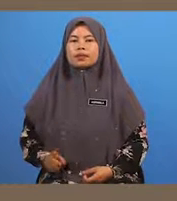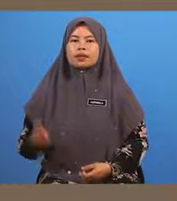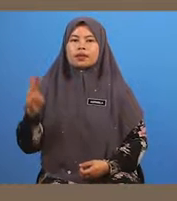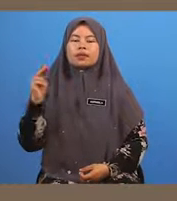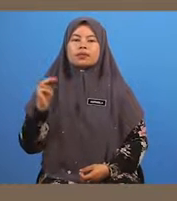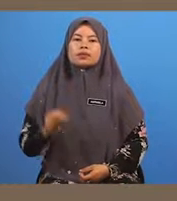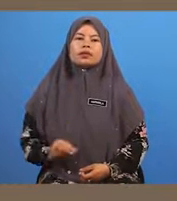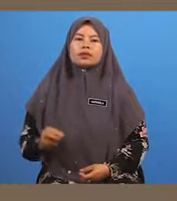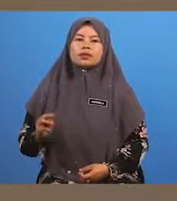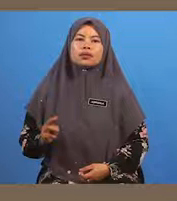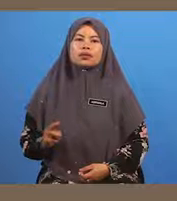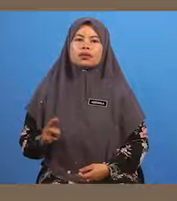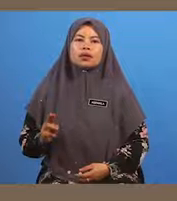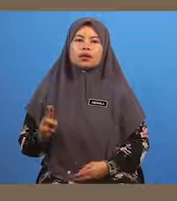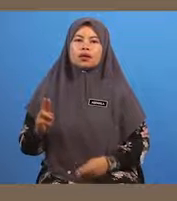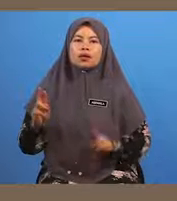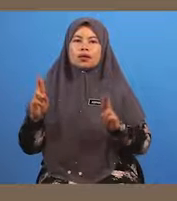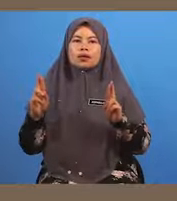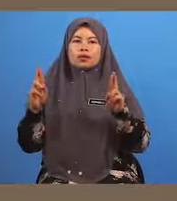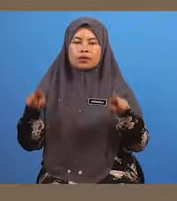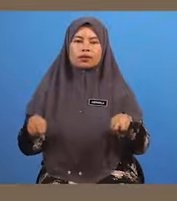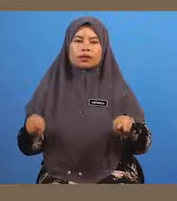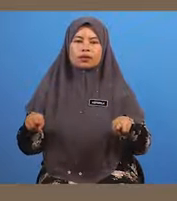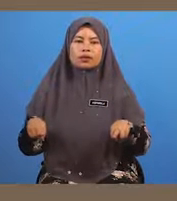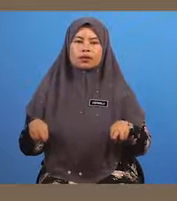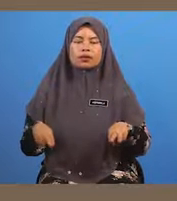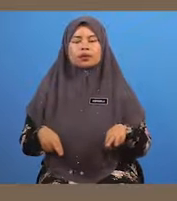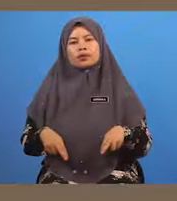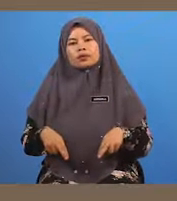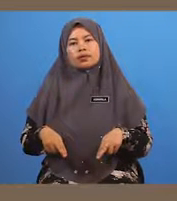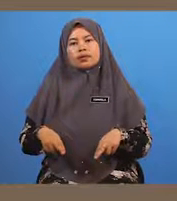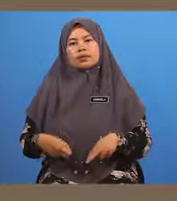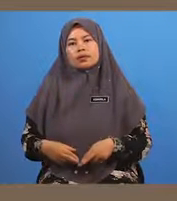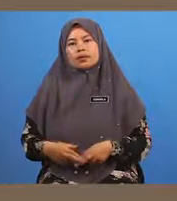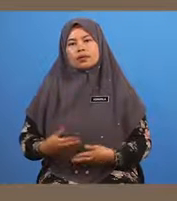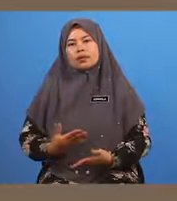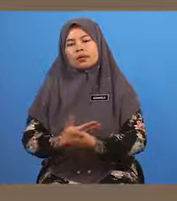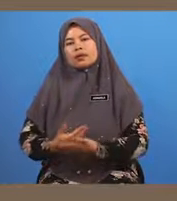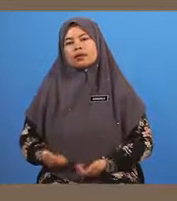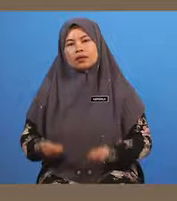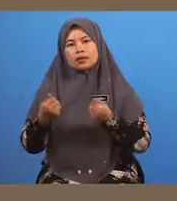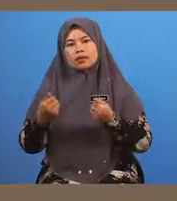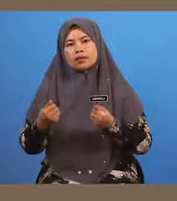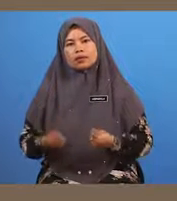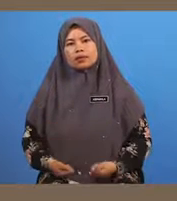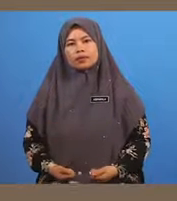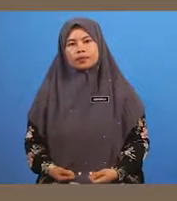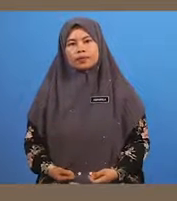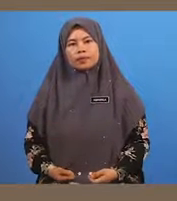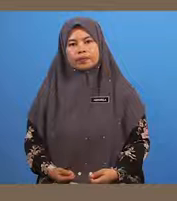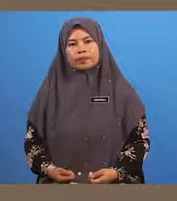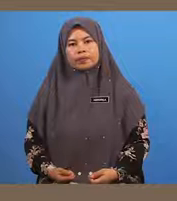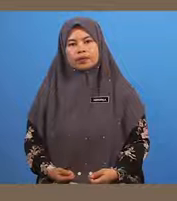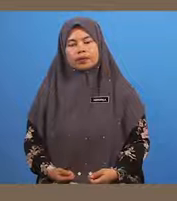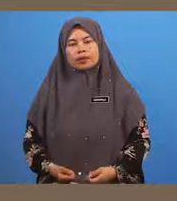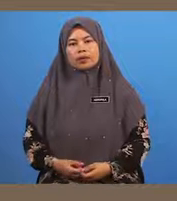mengharuskan perbuatan mengambil anak angkat? Tandakan betul pada jawapan yang benar.